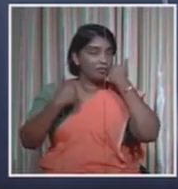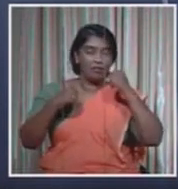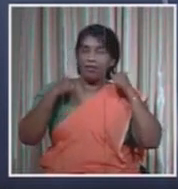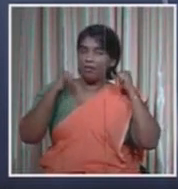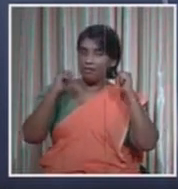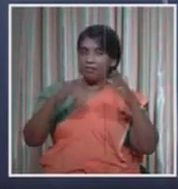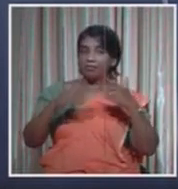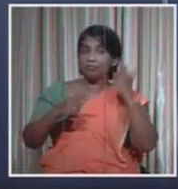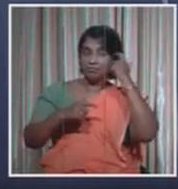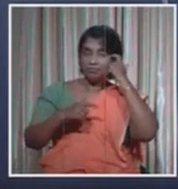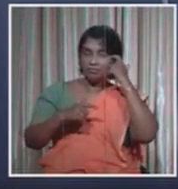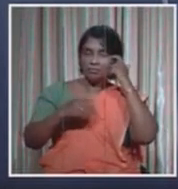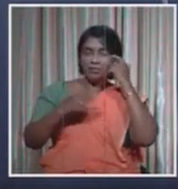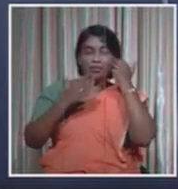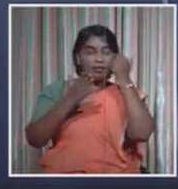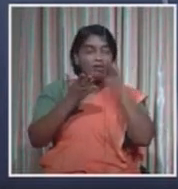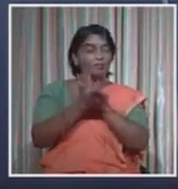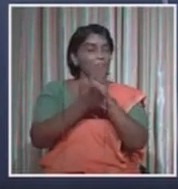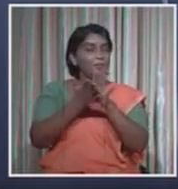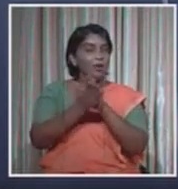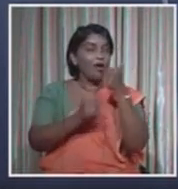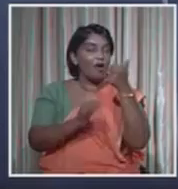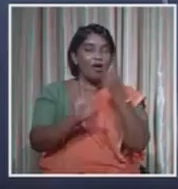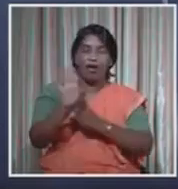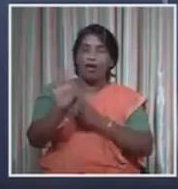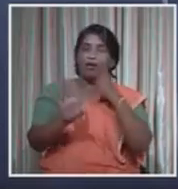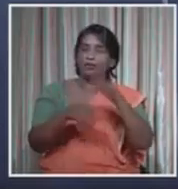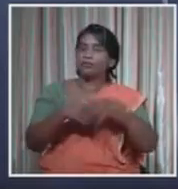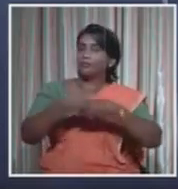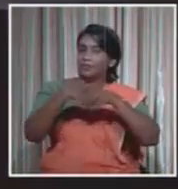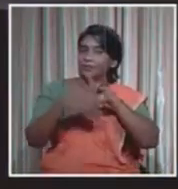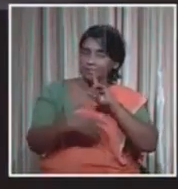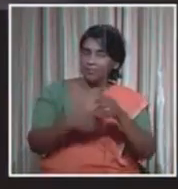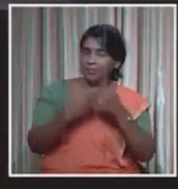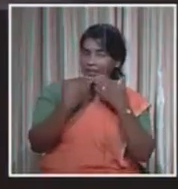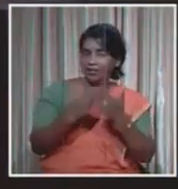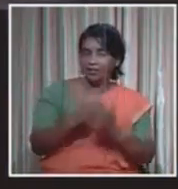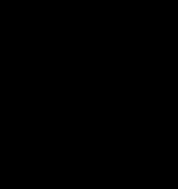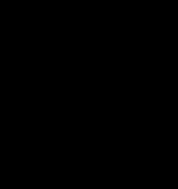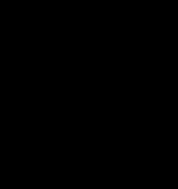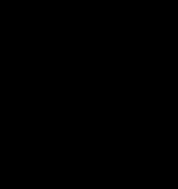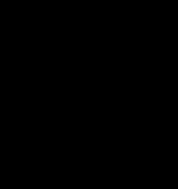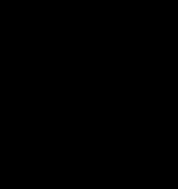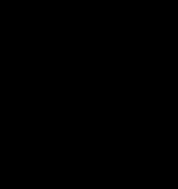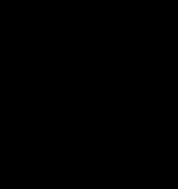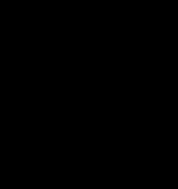මනස සුද්ධ වෙන නවවසරක් වේවායි ප්‍රාර්ථනා කරන බොහොම ස්තුතියි. ස්තුතියි.